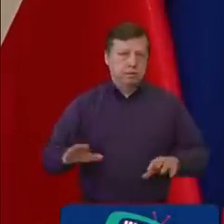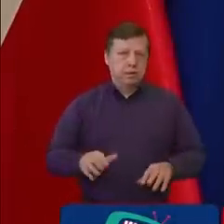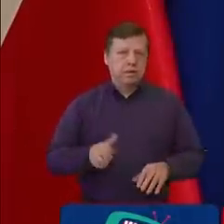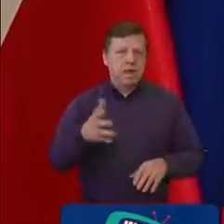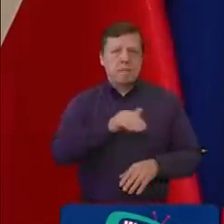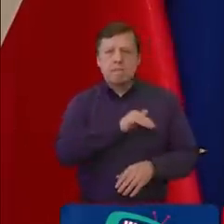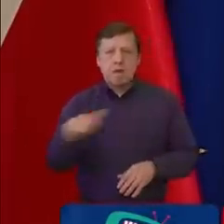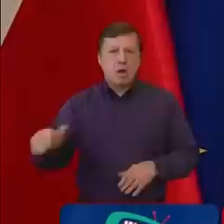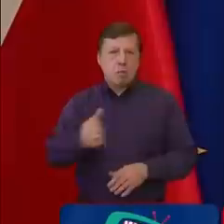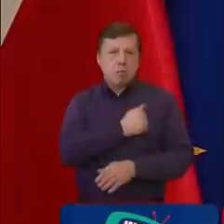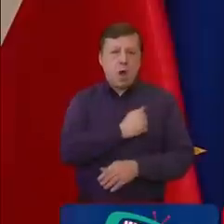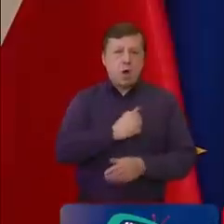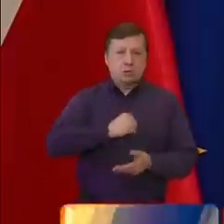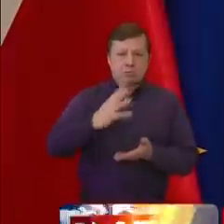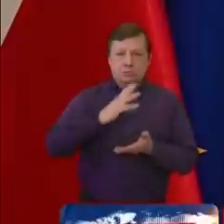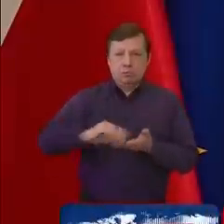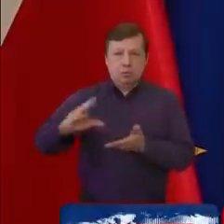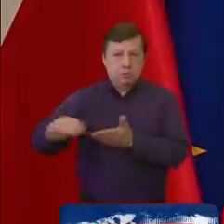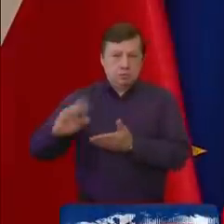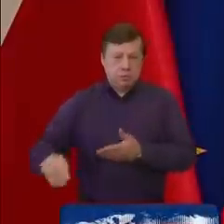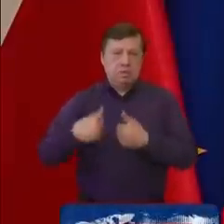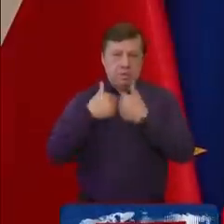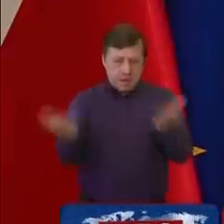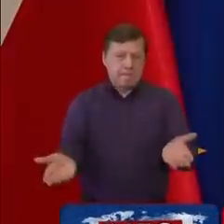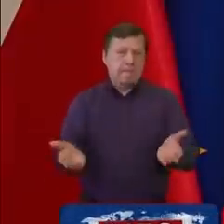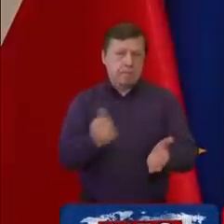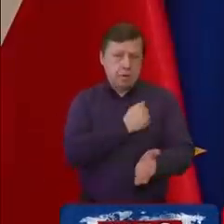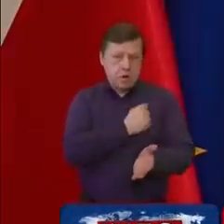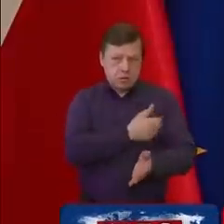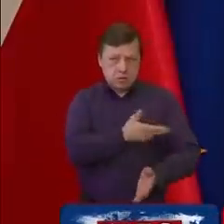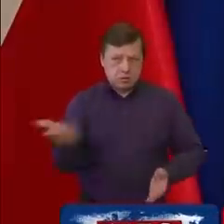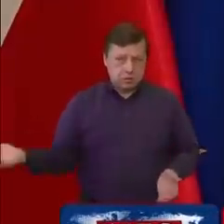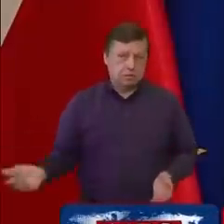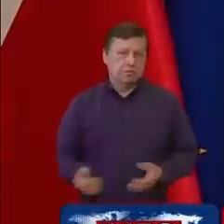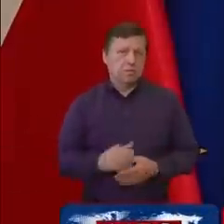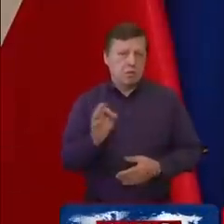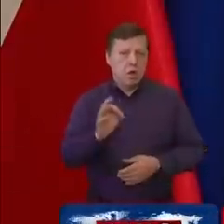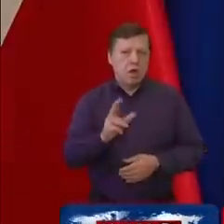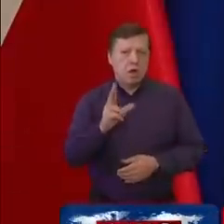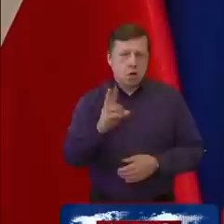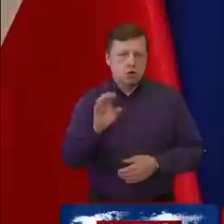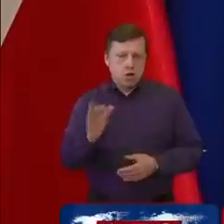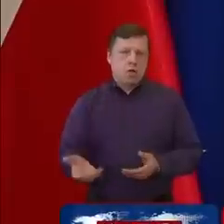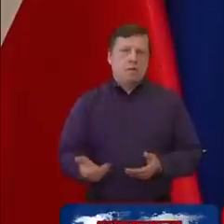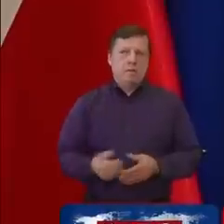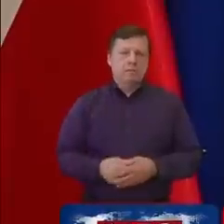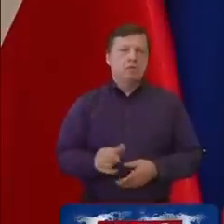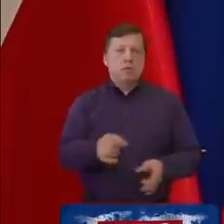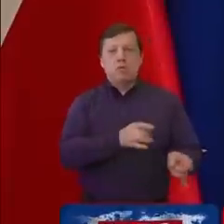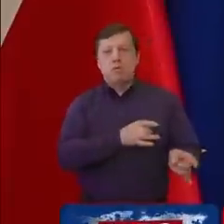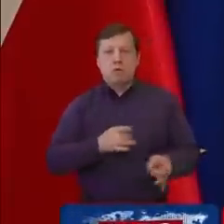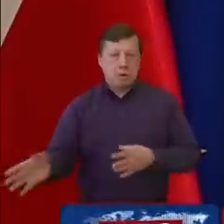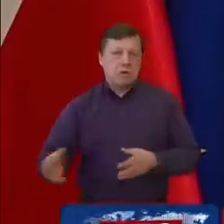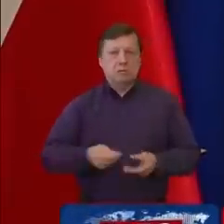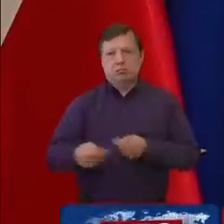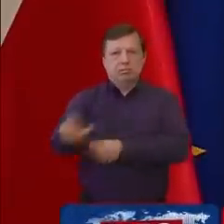miliony kredytobiorców dostają bardzo konkretne pieniądze na swoje konto, do swoich rąk i natychmiast mogą je skierować